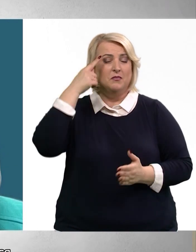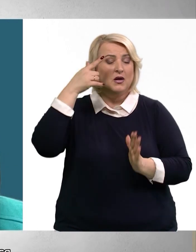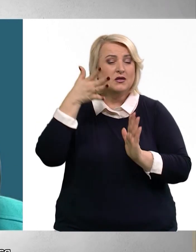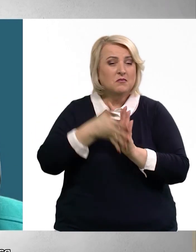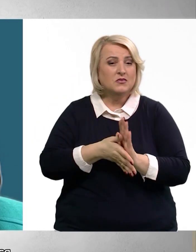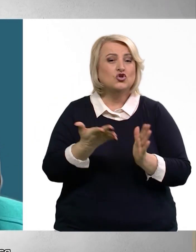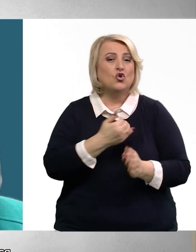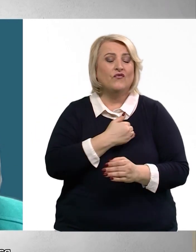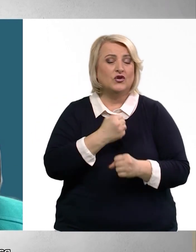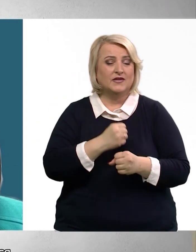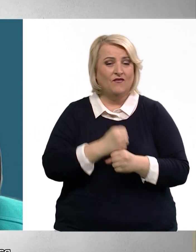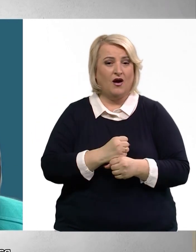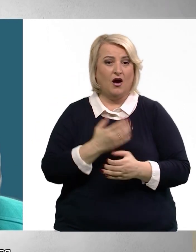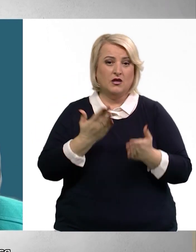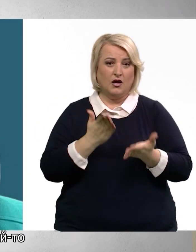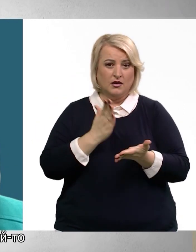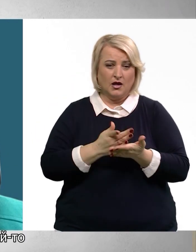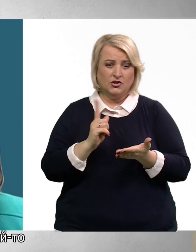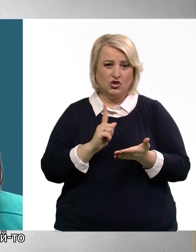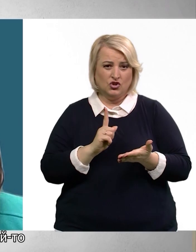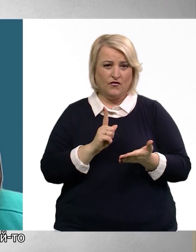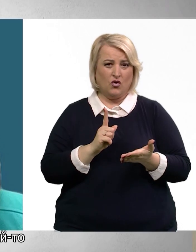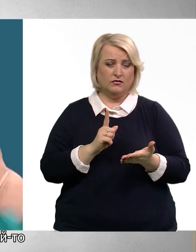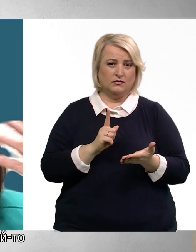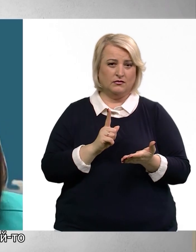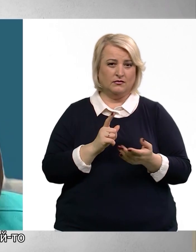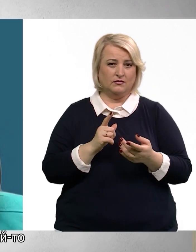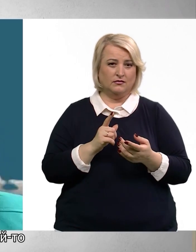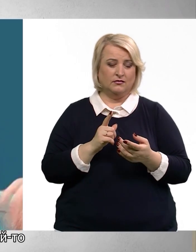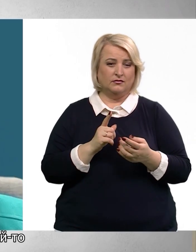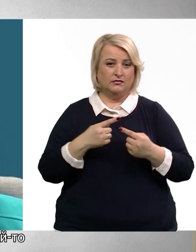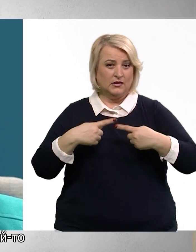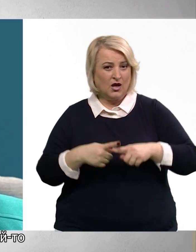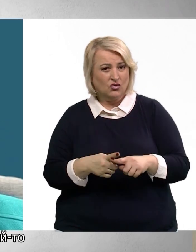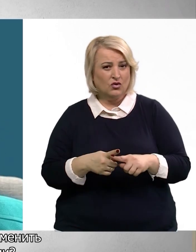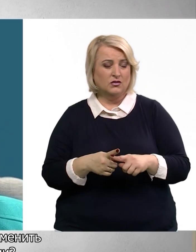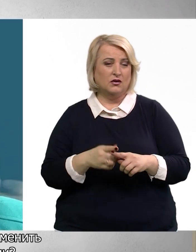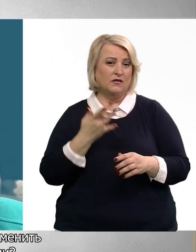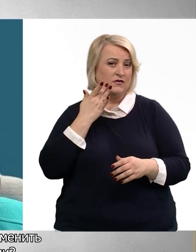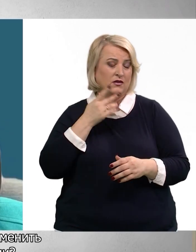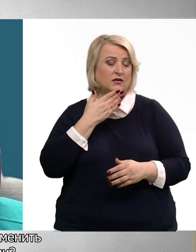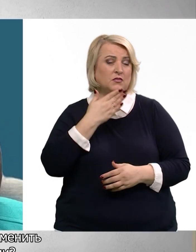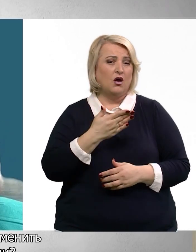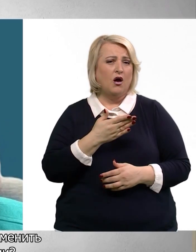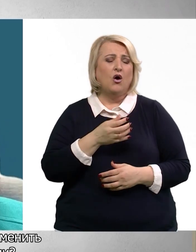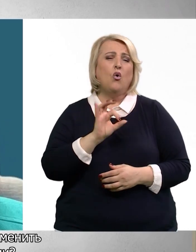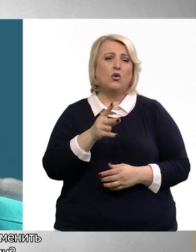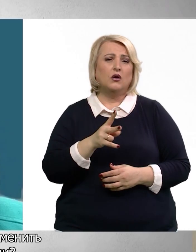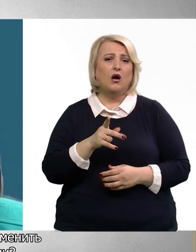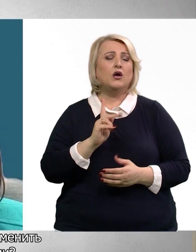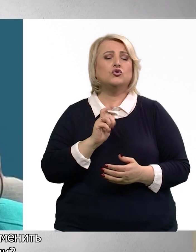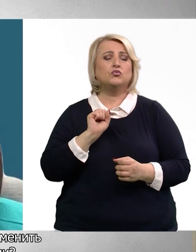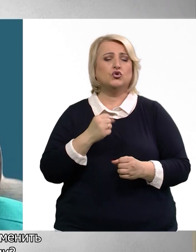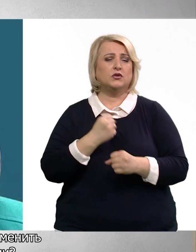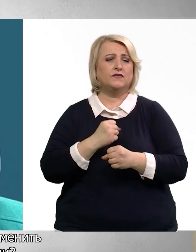ajutați-i, înțelegeți-i ce vor să facă. Iar dacă este ceva pe partea de tehnologie, întrebați-i tot timpul, ok, ce